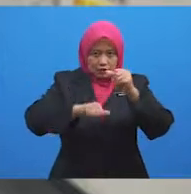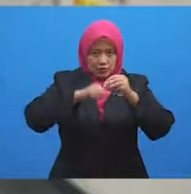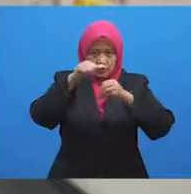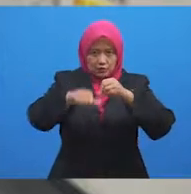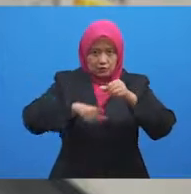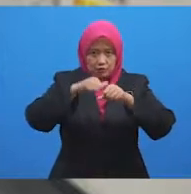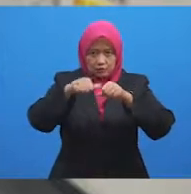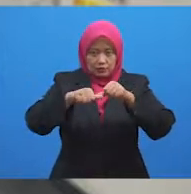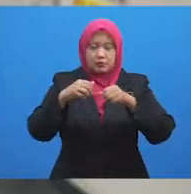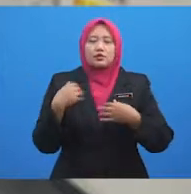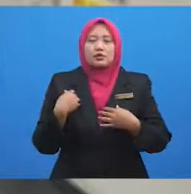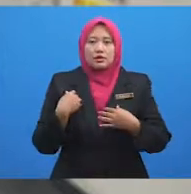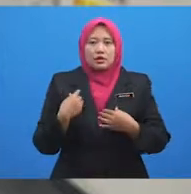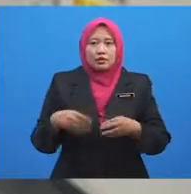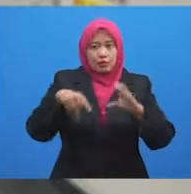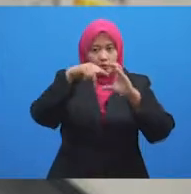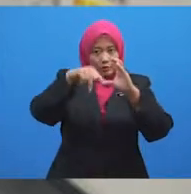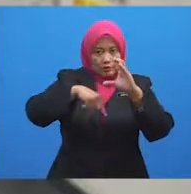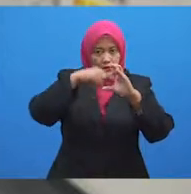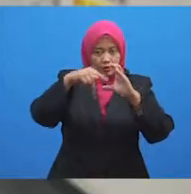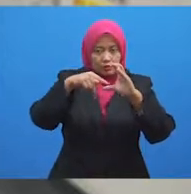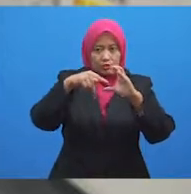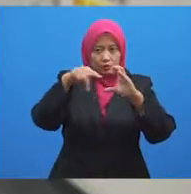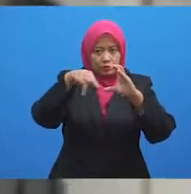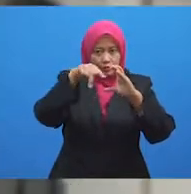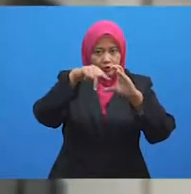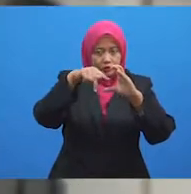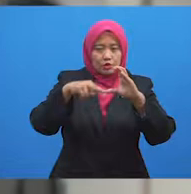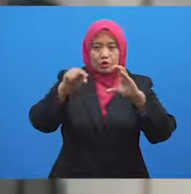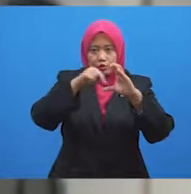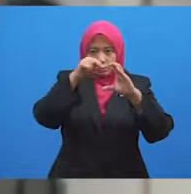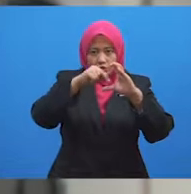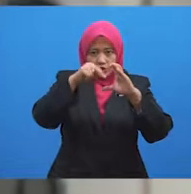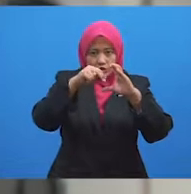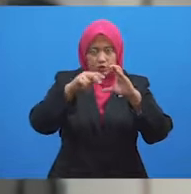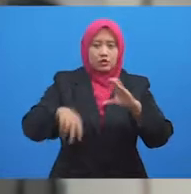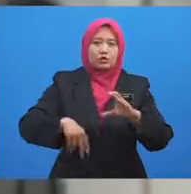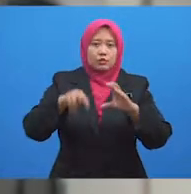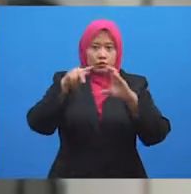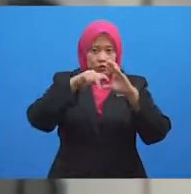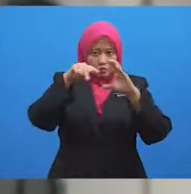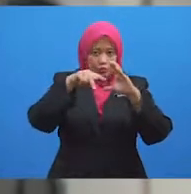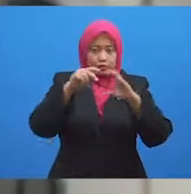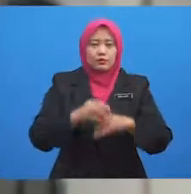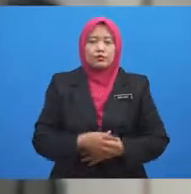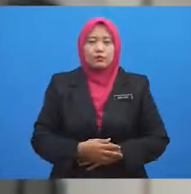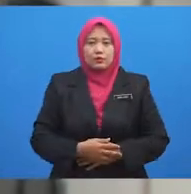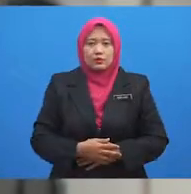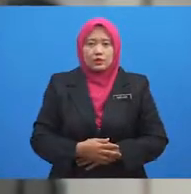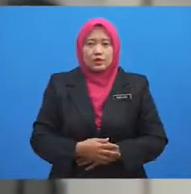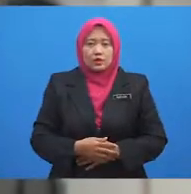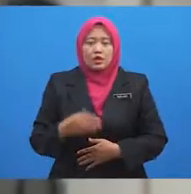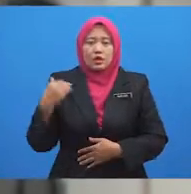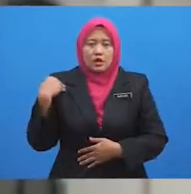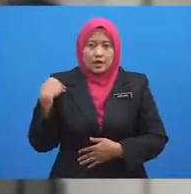neutron mengikut bilangan tertentu. Terdapat unsur tertentu